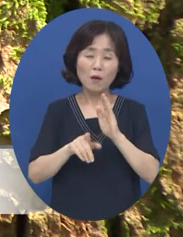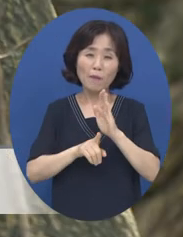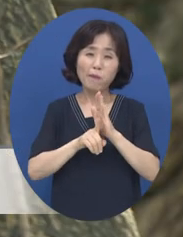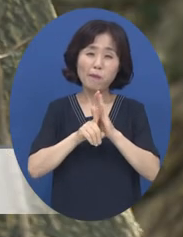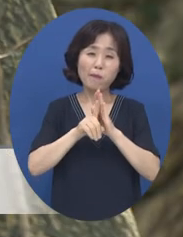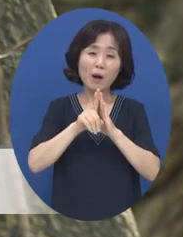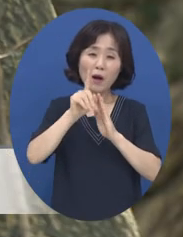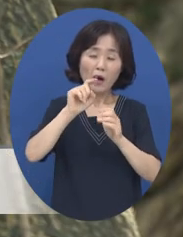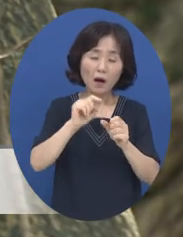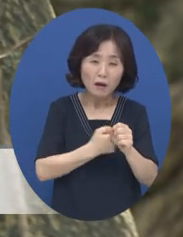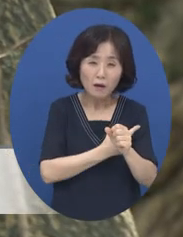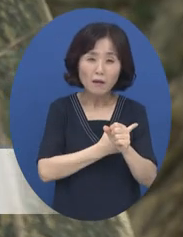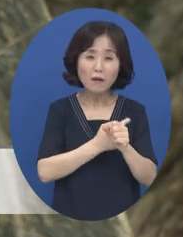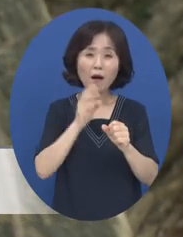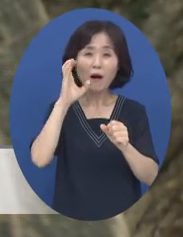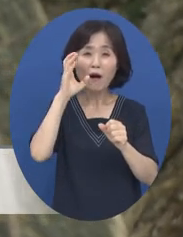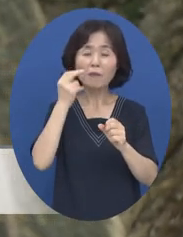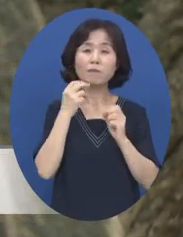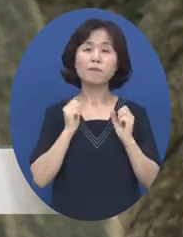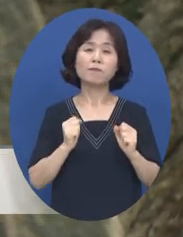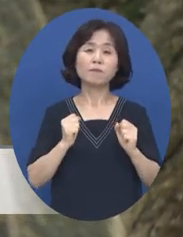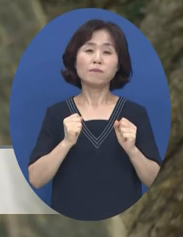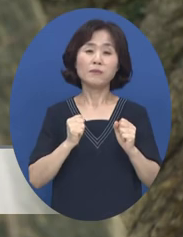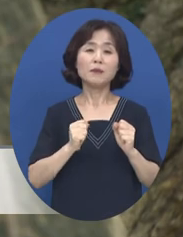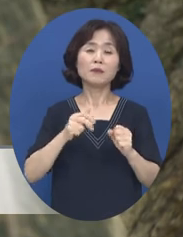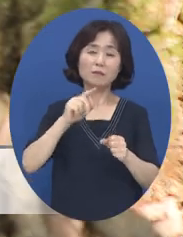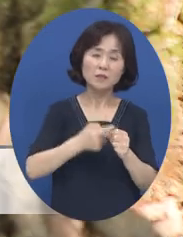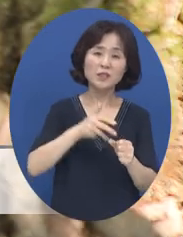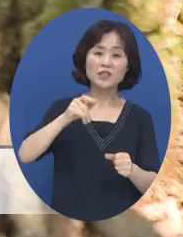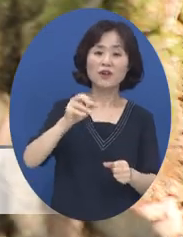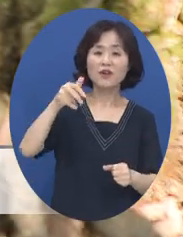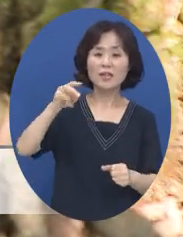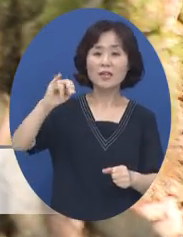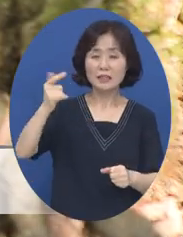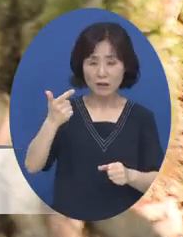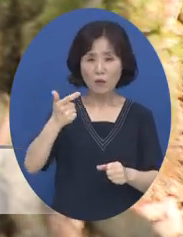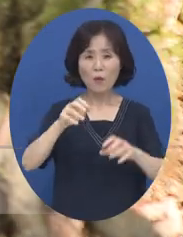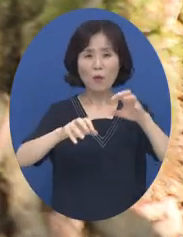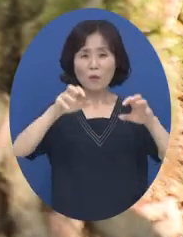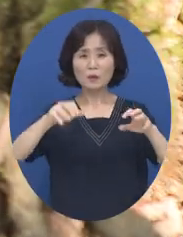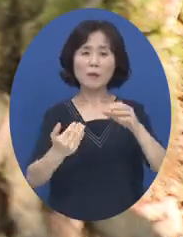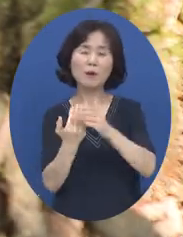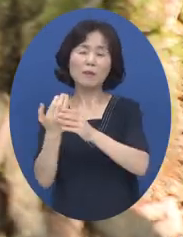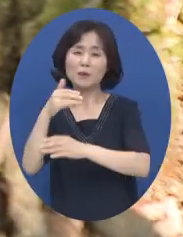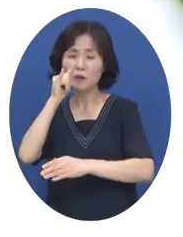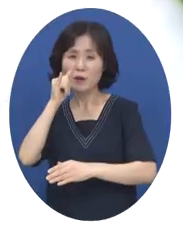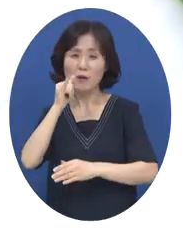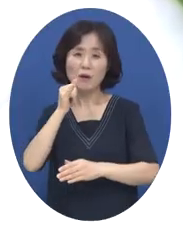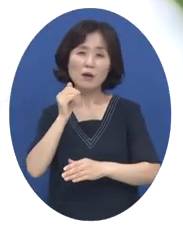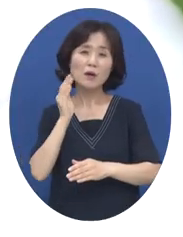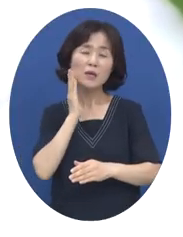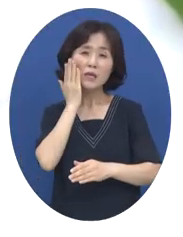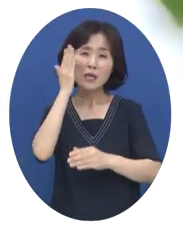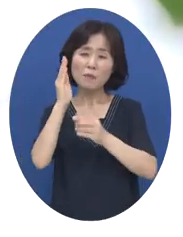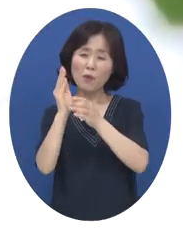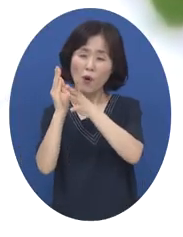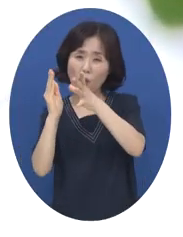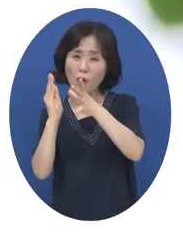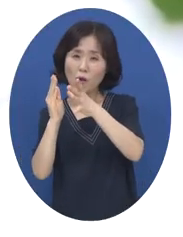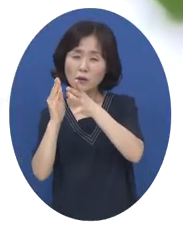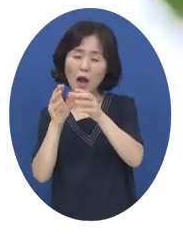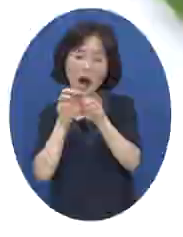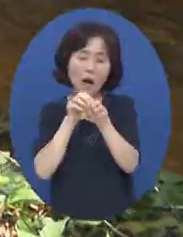알 생존율이 높아지면서 청계산과 수리산 일대에 대량 출몰한 겁니다. 대벌레는 참나물류 등 화겹수의 잎을